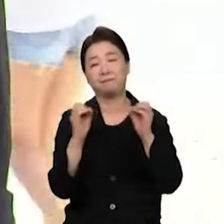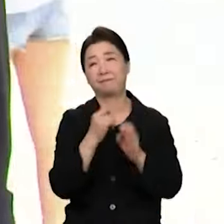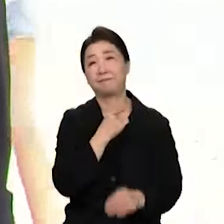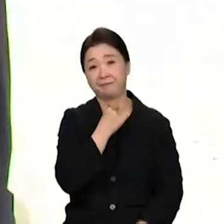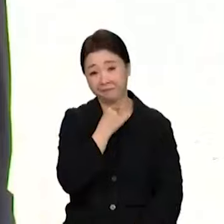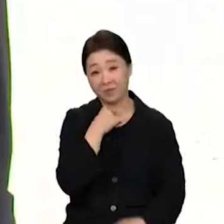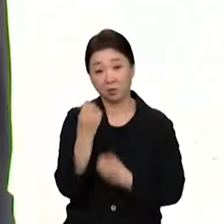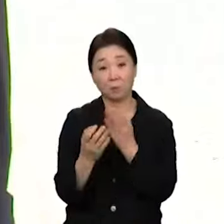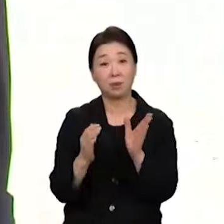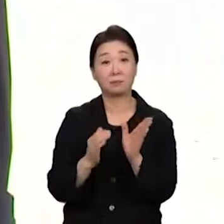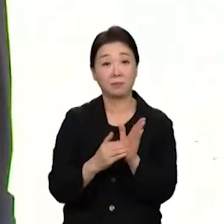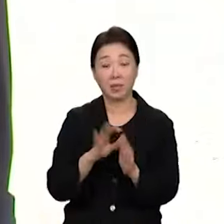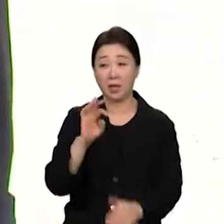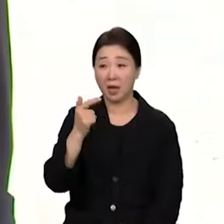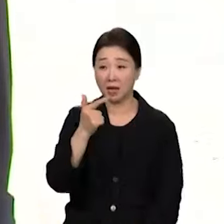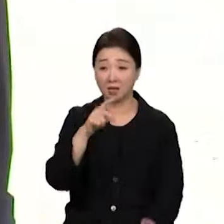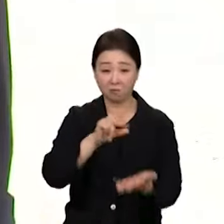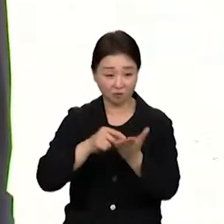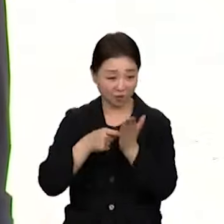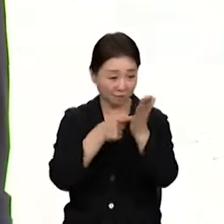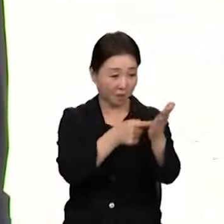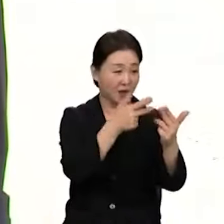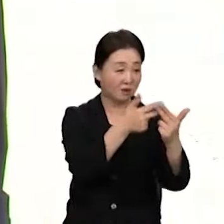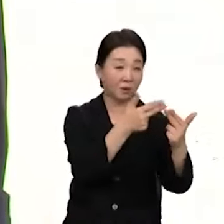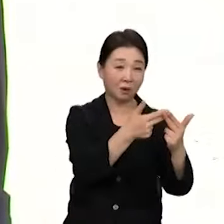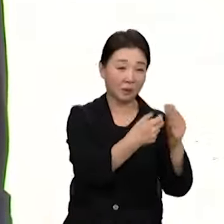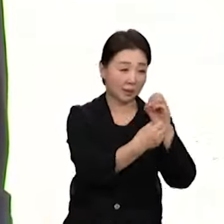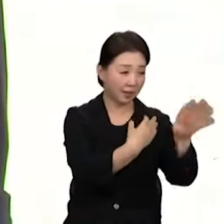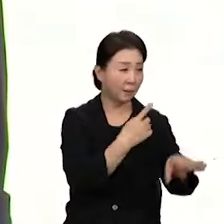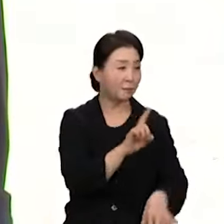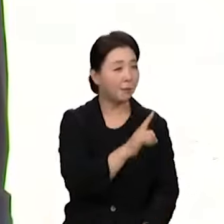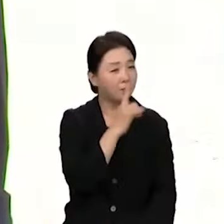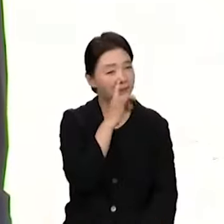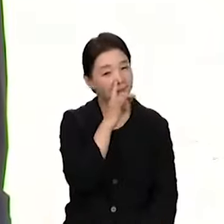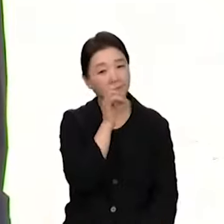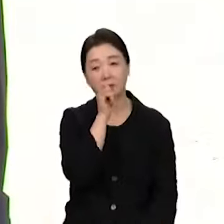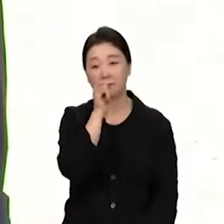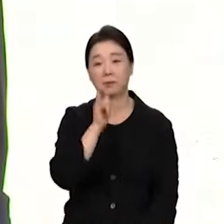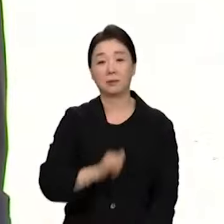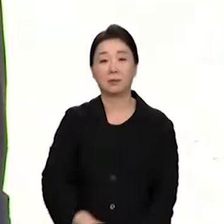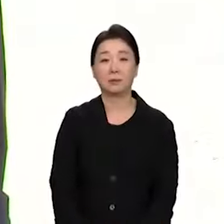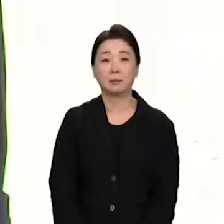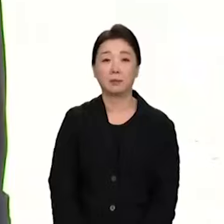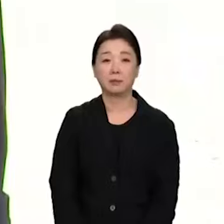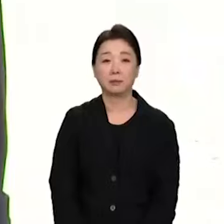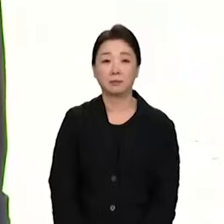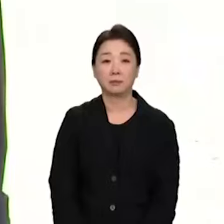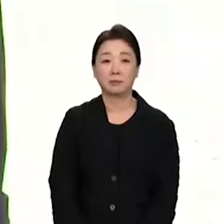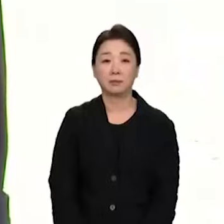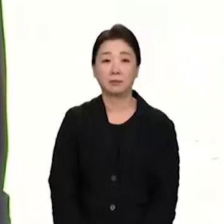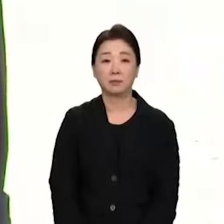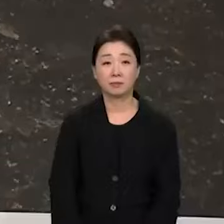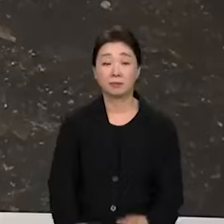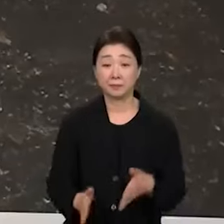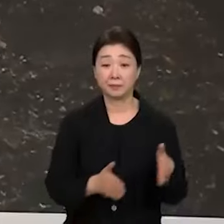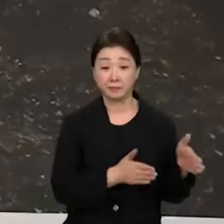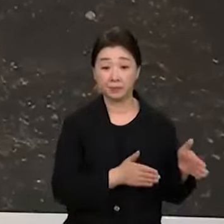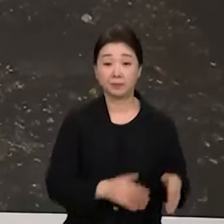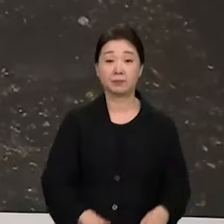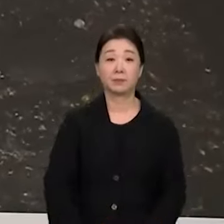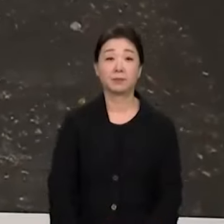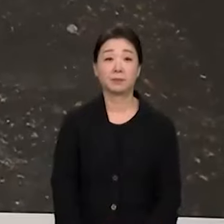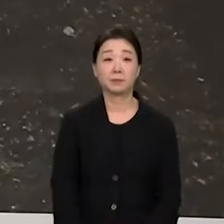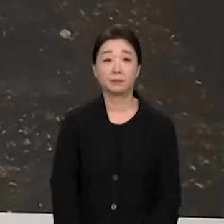고백했습니다. 안세영의 문제 제기에 협회가 내놓을 답이 궁금해졌습니다. 파리에서 JTBC 오선민입니다.